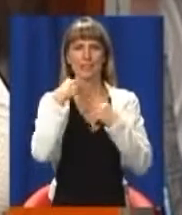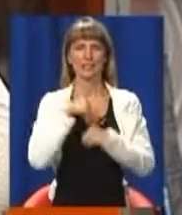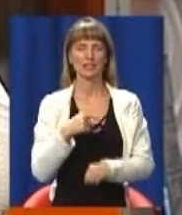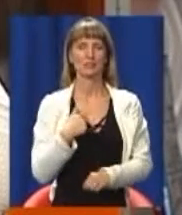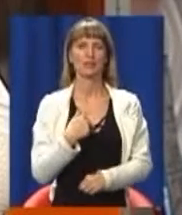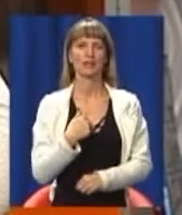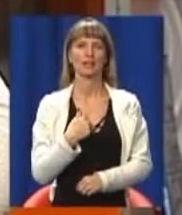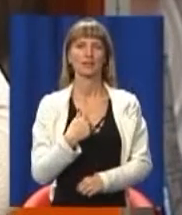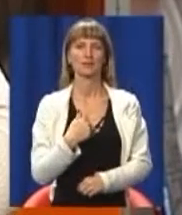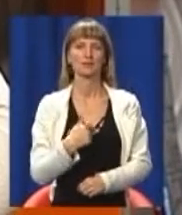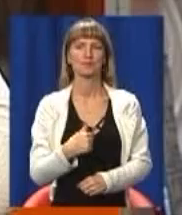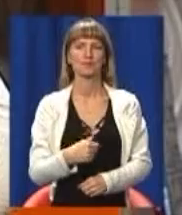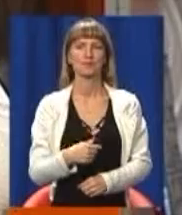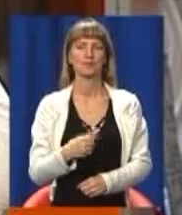Вот.